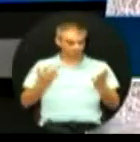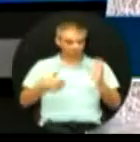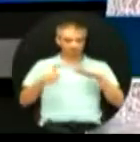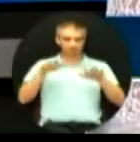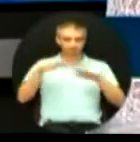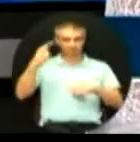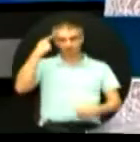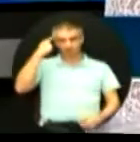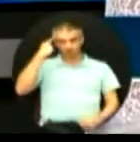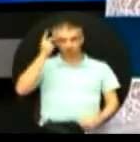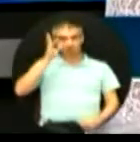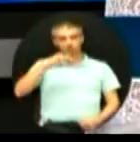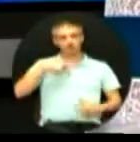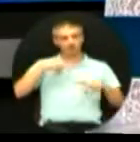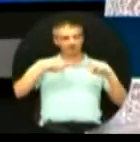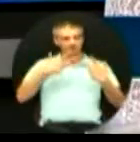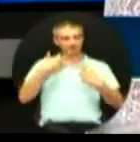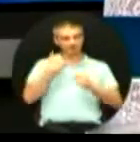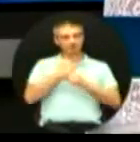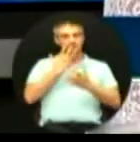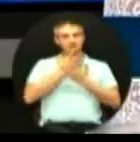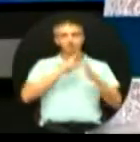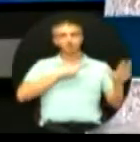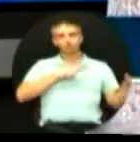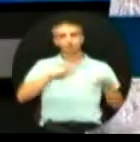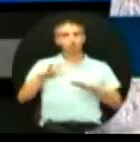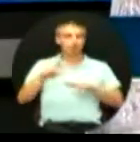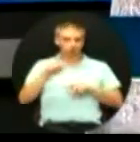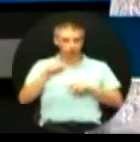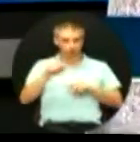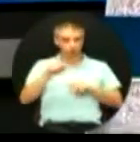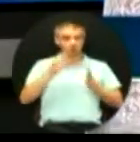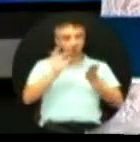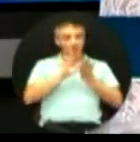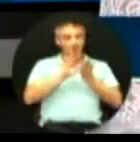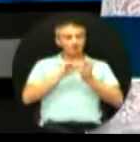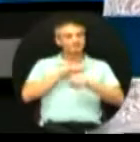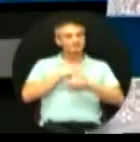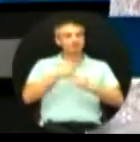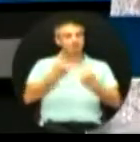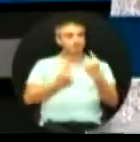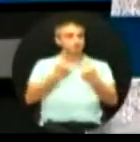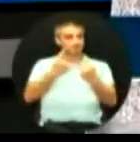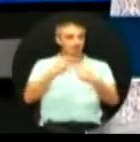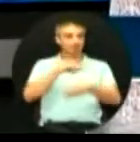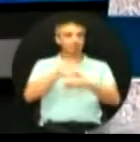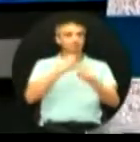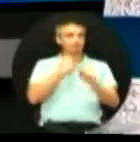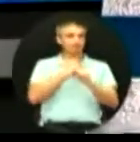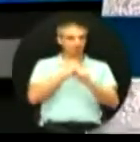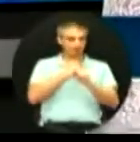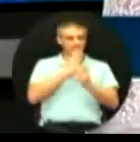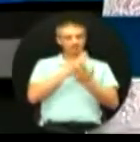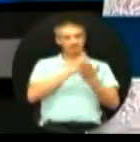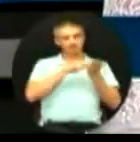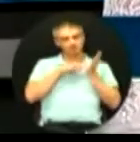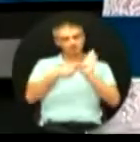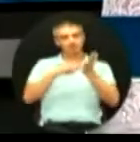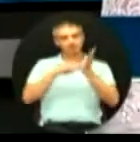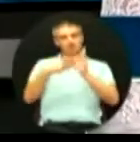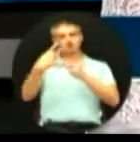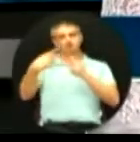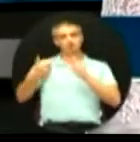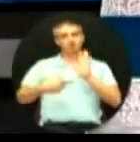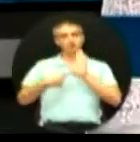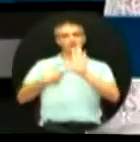ראש הממשלה יודע שיש לי צוות שאני עובדת איתו כבר 8 חודשים, ובנקודות זמן מסוימות במהלך העבודה, הצגתי את הפרויקט